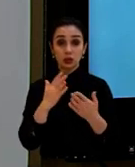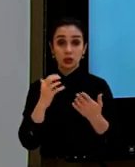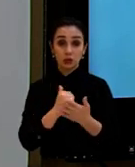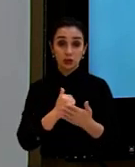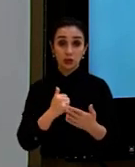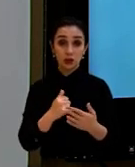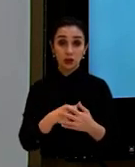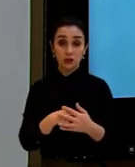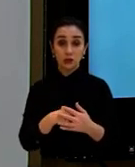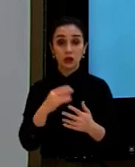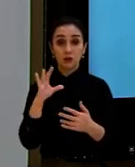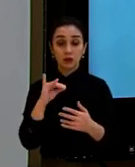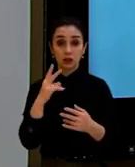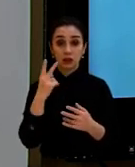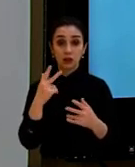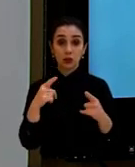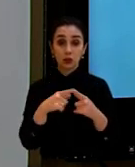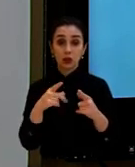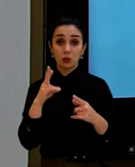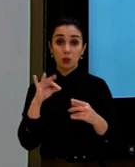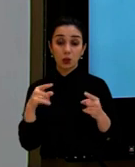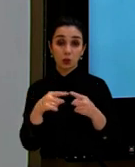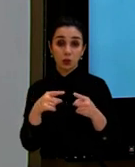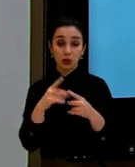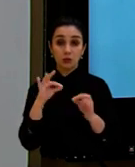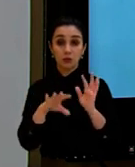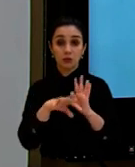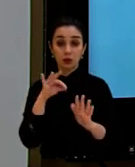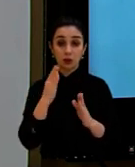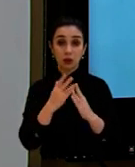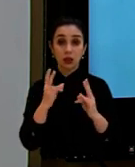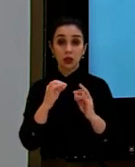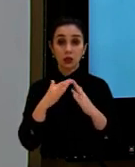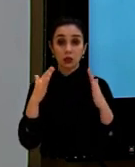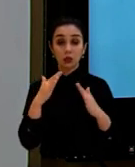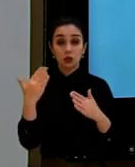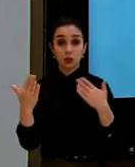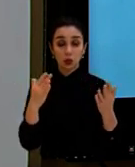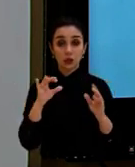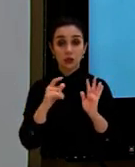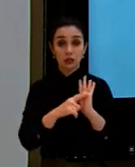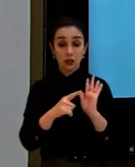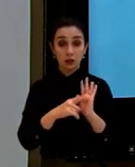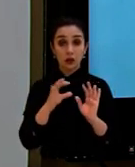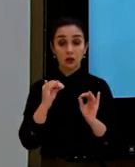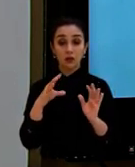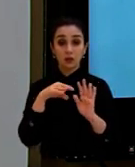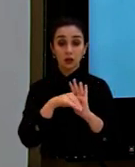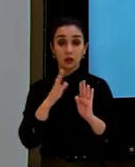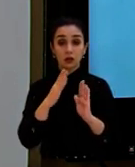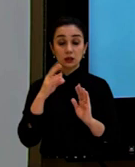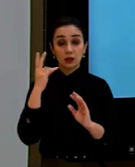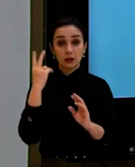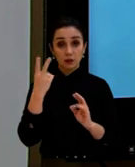определяем вид треугольника по углам. Для этого выбираем наибольшую сторону 7, возводим